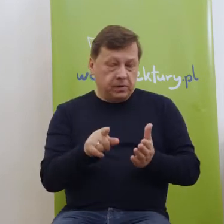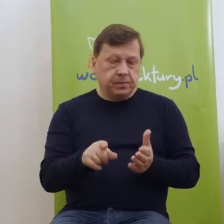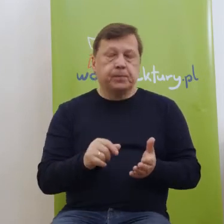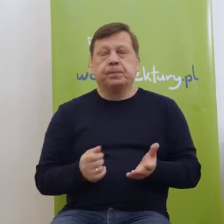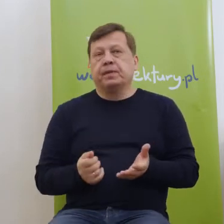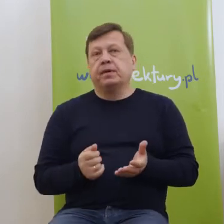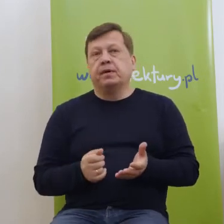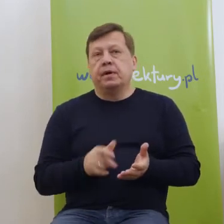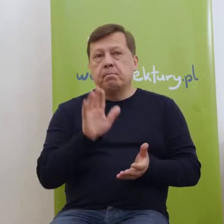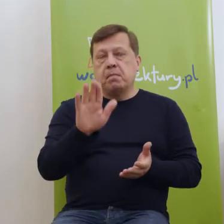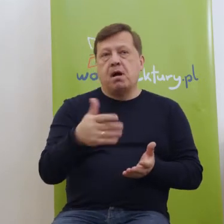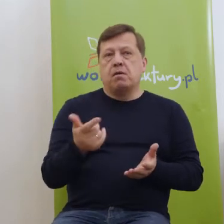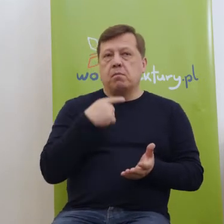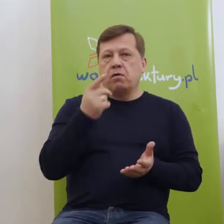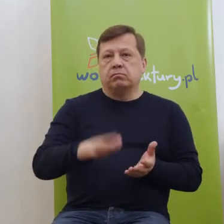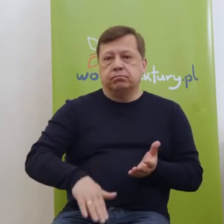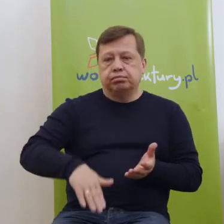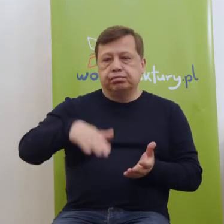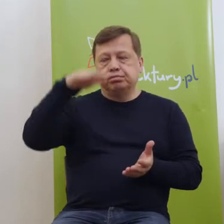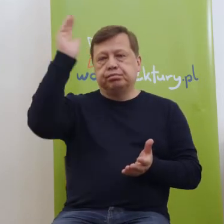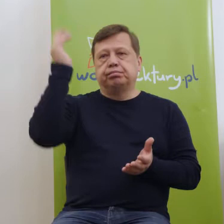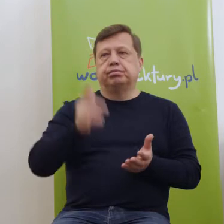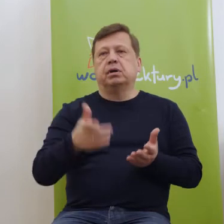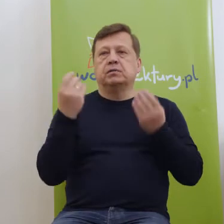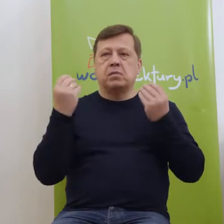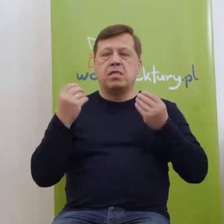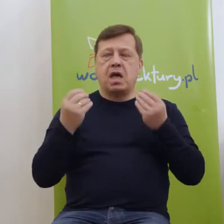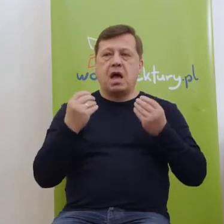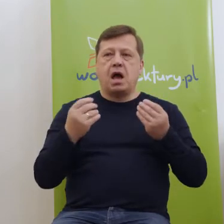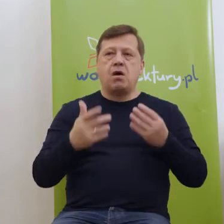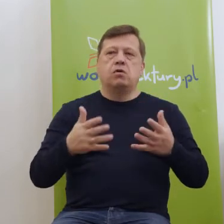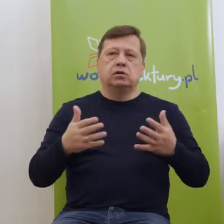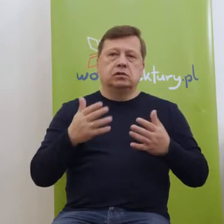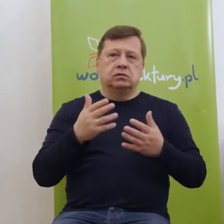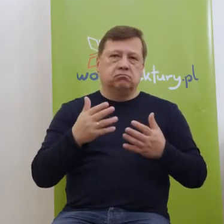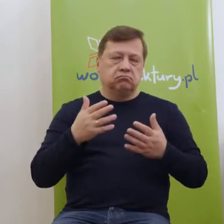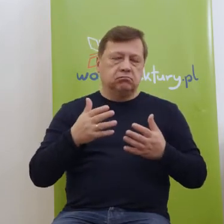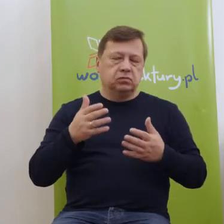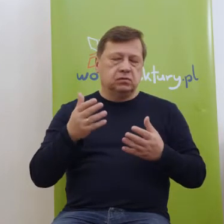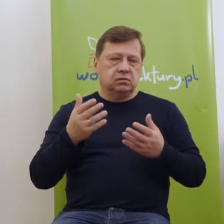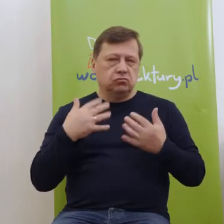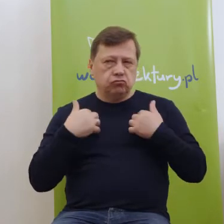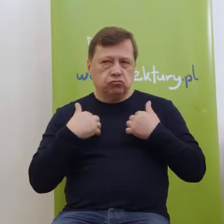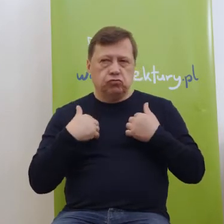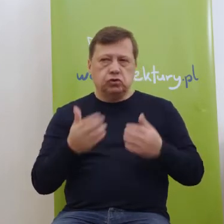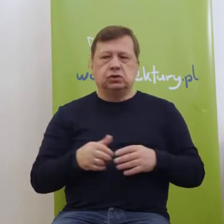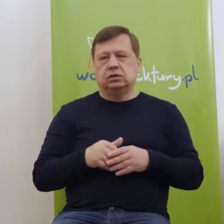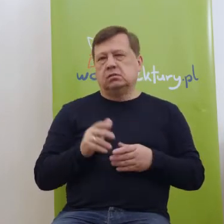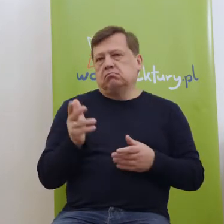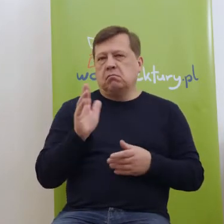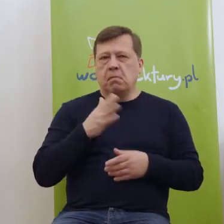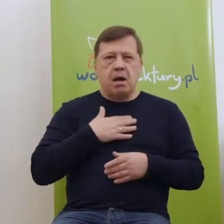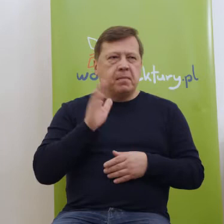którzy mają to dzieciństwo takie miłe i wspaniałe, to dzieje się to w przedakcji, tak? Że nie wiem, mamy małą księżniczkę,